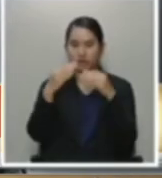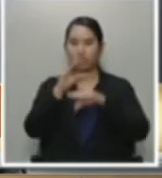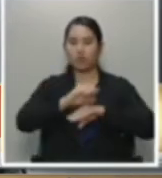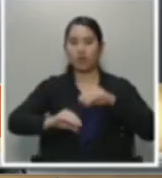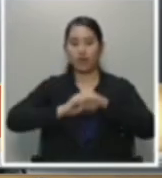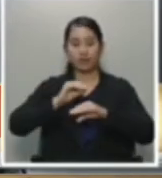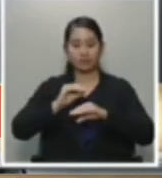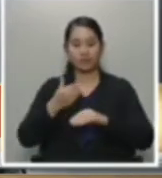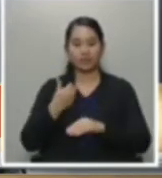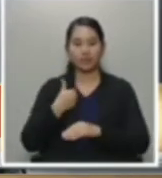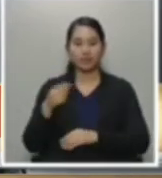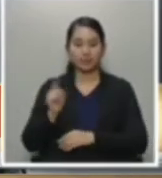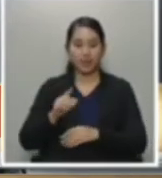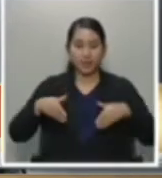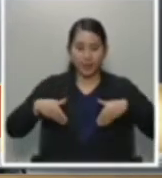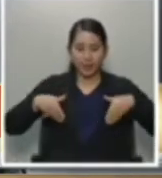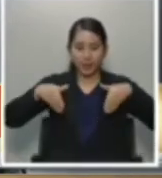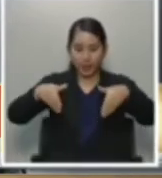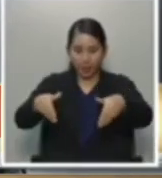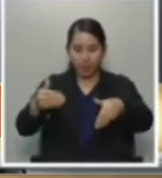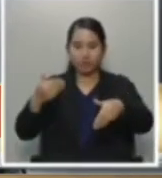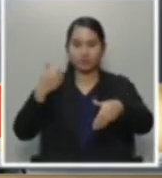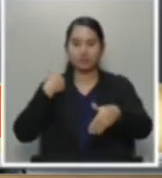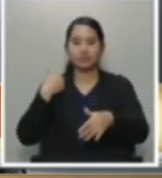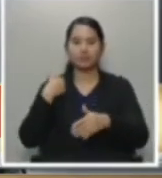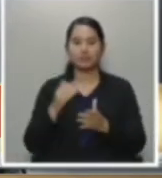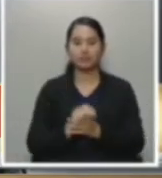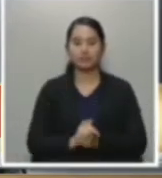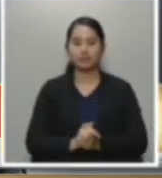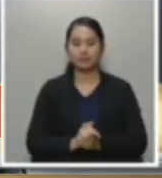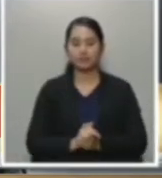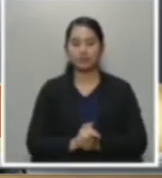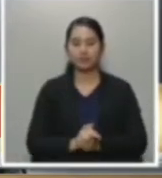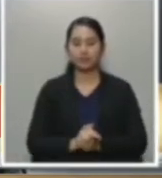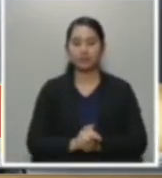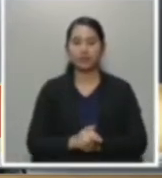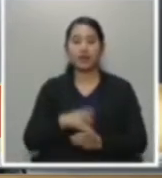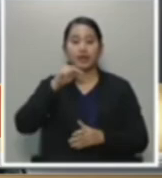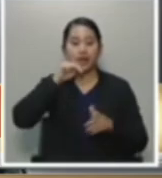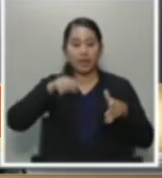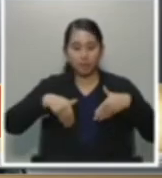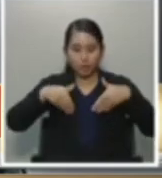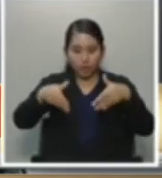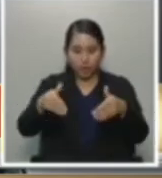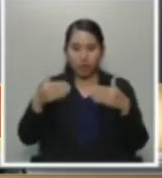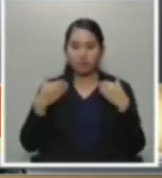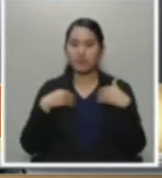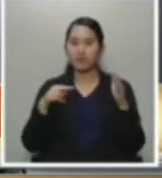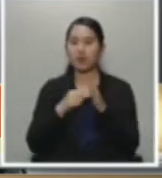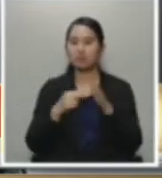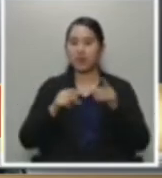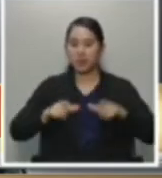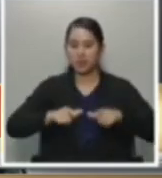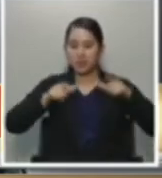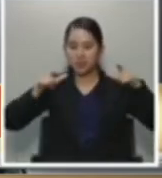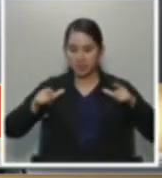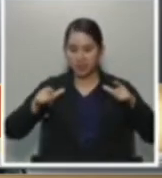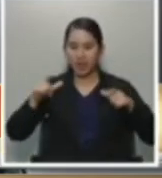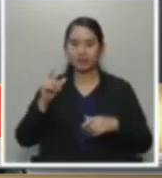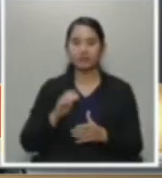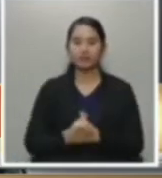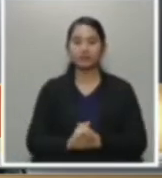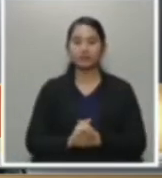มีคลองไทย2เส้นผ่านตรงเขตเศรษฐกิจพิเศษอันนี้ซึ่งใหญ่ที่สุดนะครับก็คือ